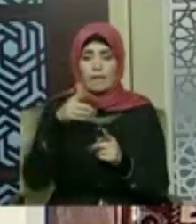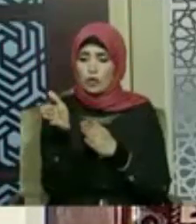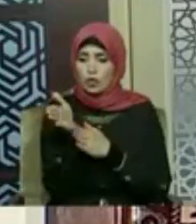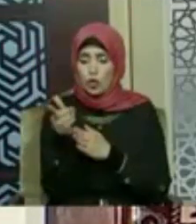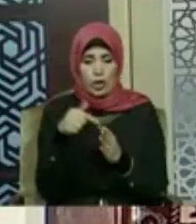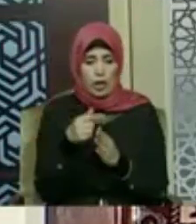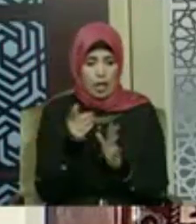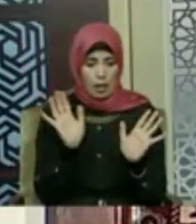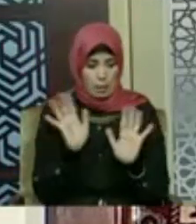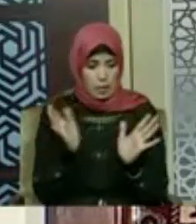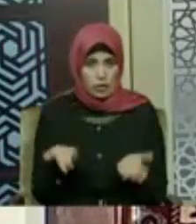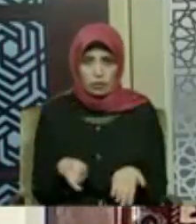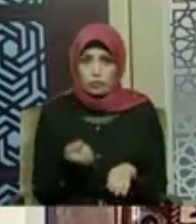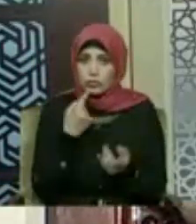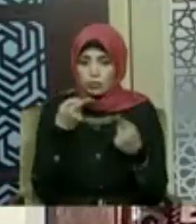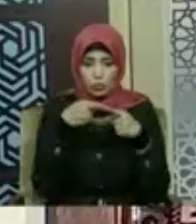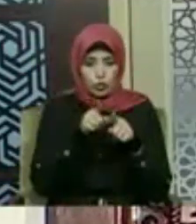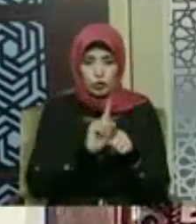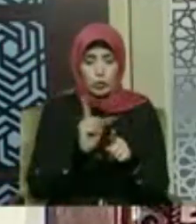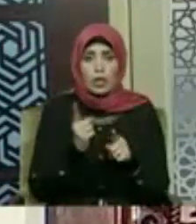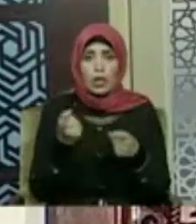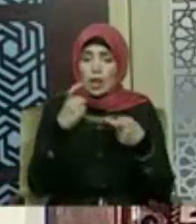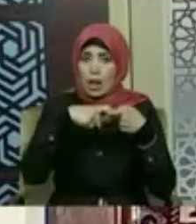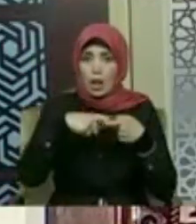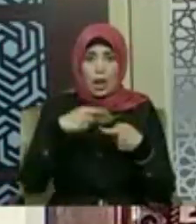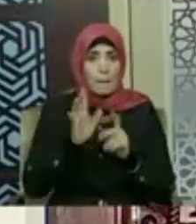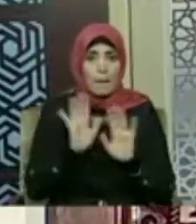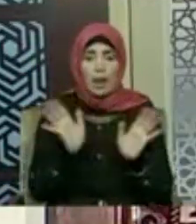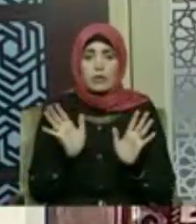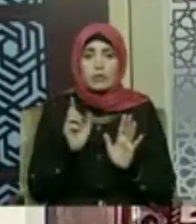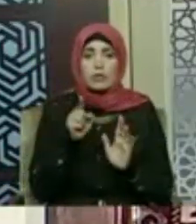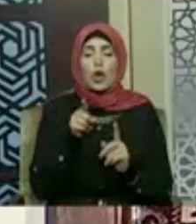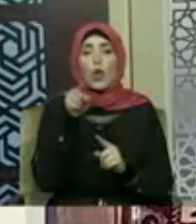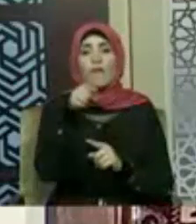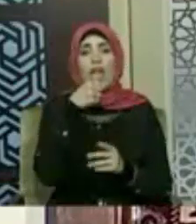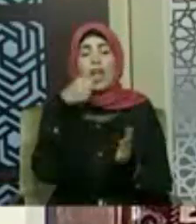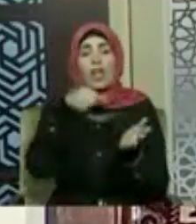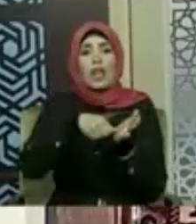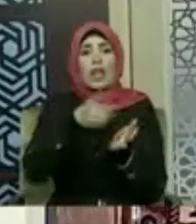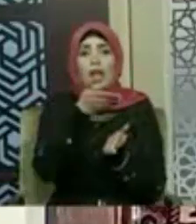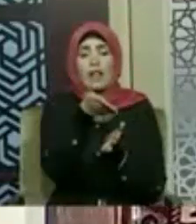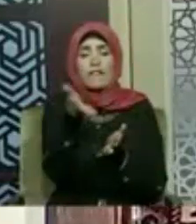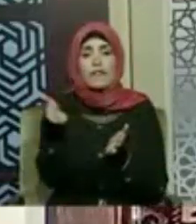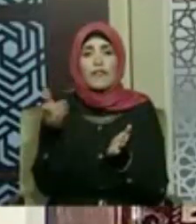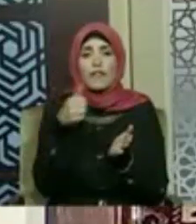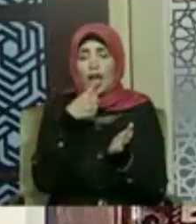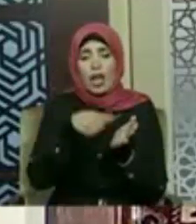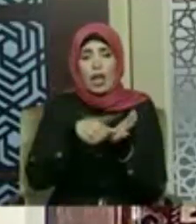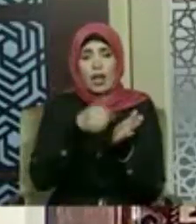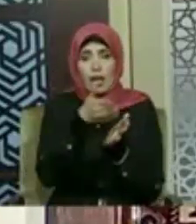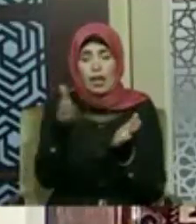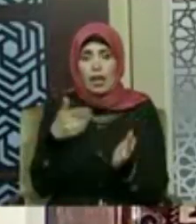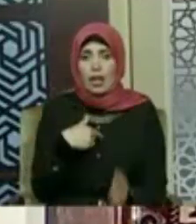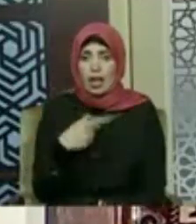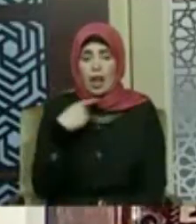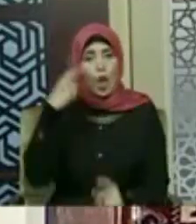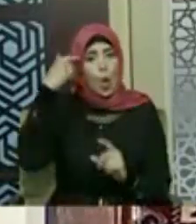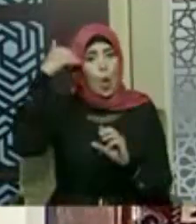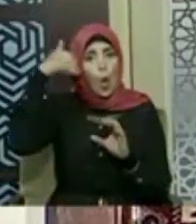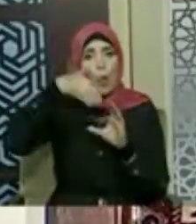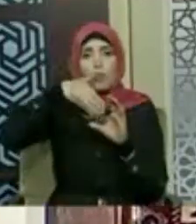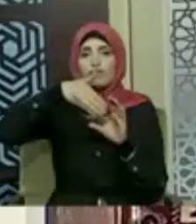الله ما ليس منها، وما بين جاهل لا يحسن التأويل،